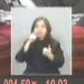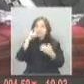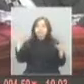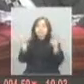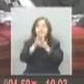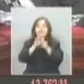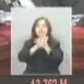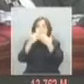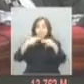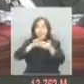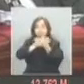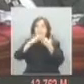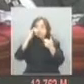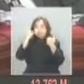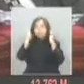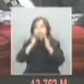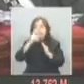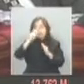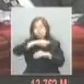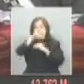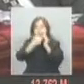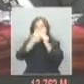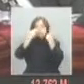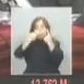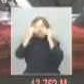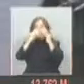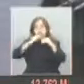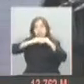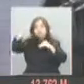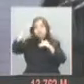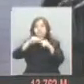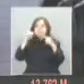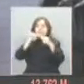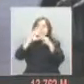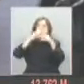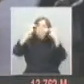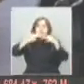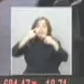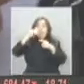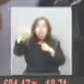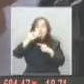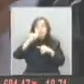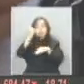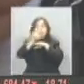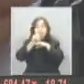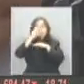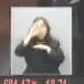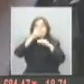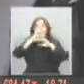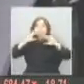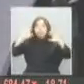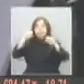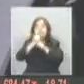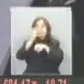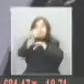มกระบบทได้พบวาการเสียชีวิของประชาชนน Immediate ใช่งปลายของการสู้รบเกิดจากปสปืนใหญ่ของจะwashรัฐบาลที่ระ